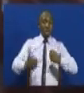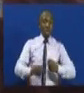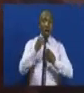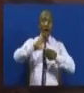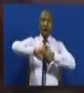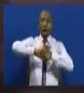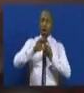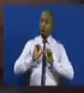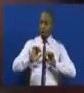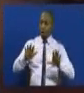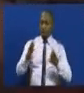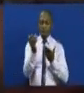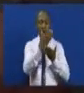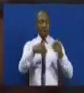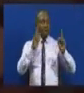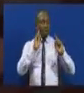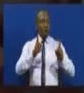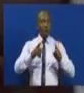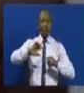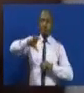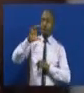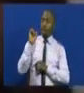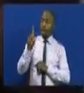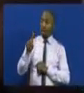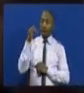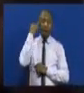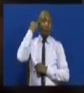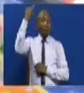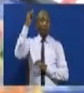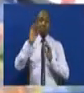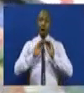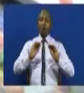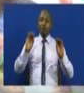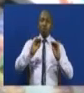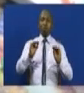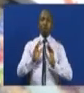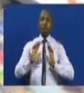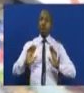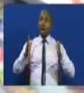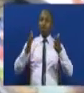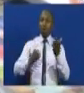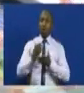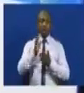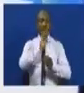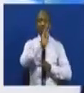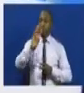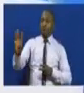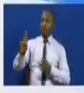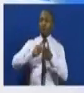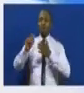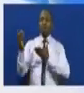ya walimu wa mkoa wa Iringa wamebuni mafunzo mubashara kwa njia ya wavuti, ambapo wanafunzi watasoma wakiwa